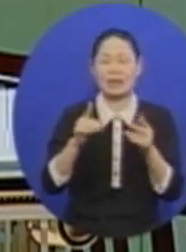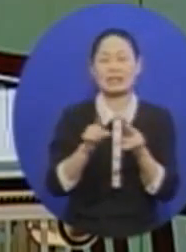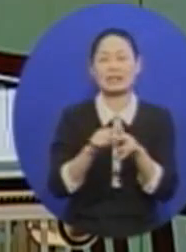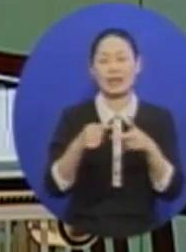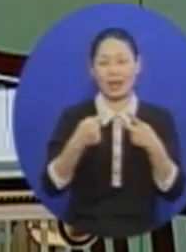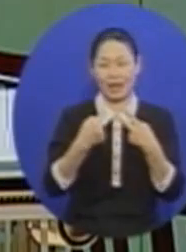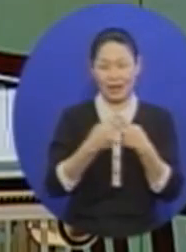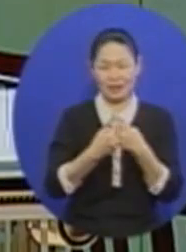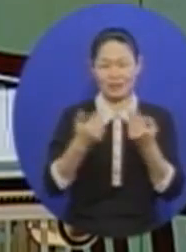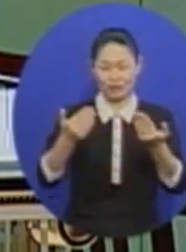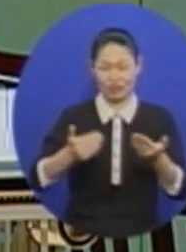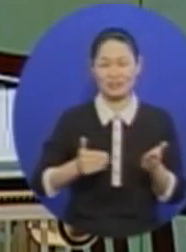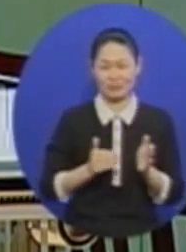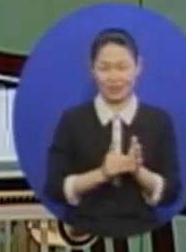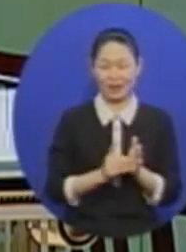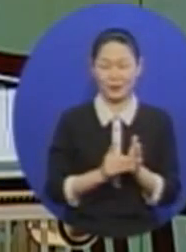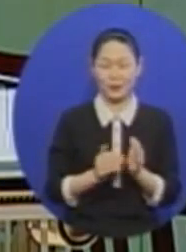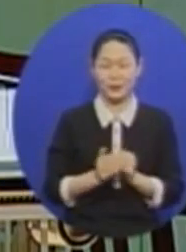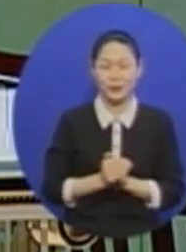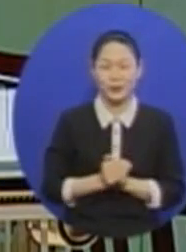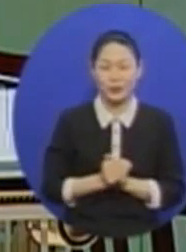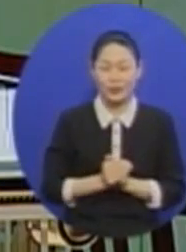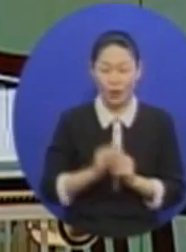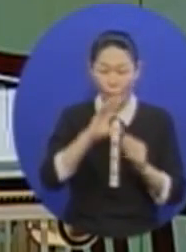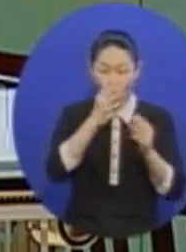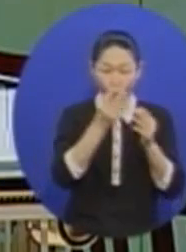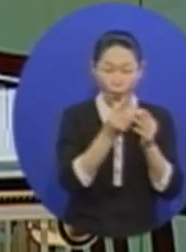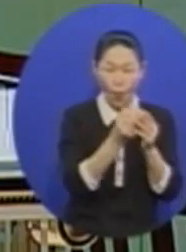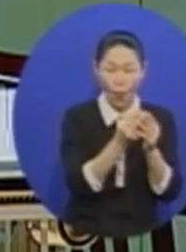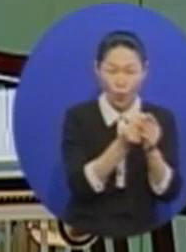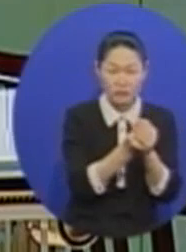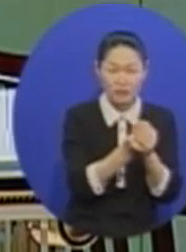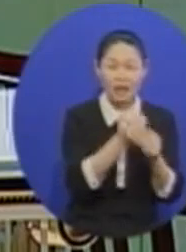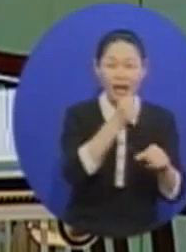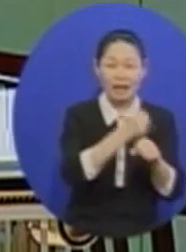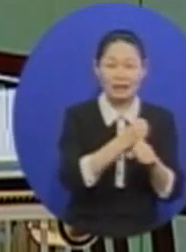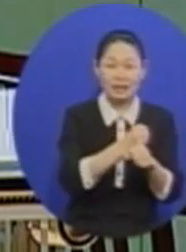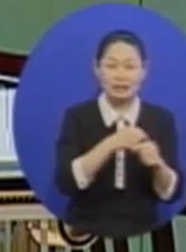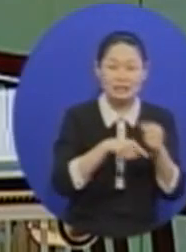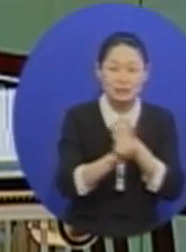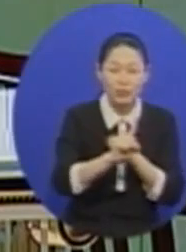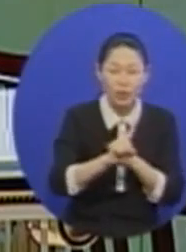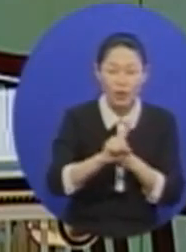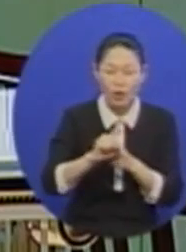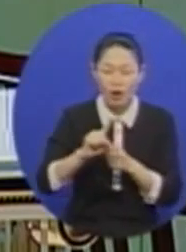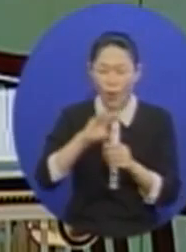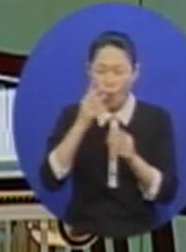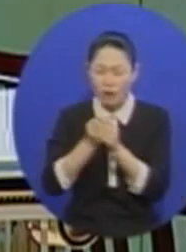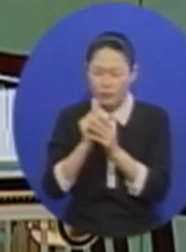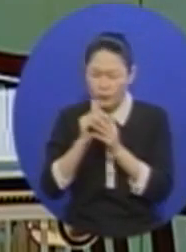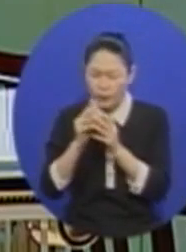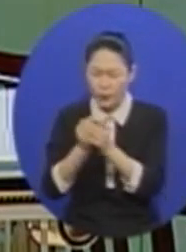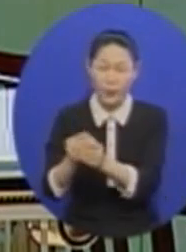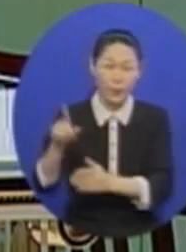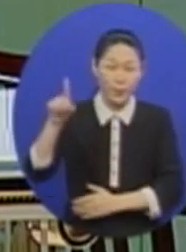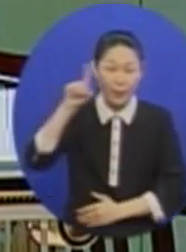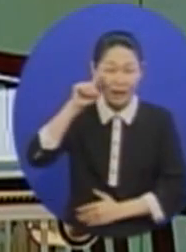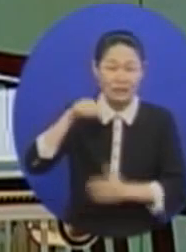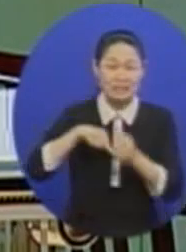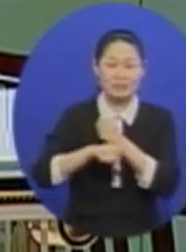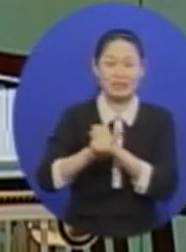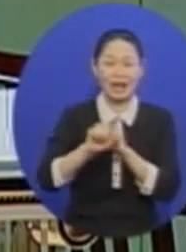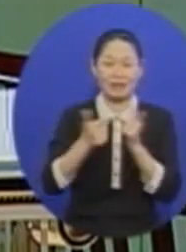하게 해 주셨습니다 이 온전케 한다는 것은 완벽하다 는 말이 아니라는 거에요